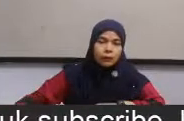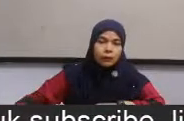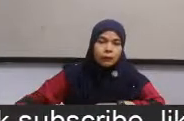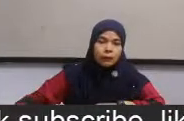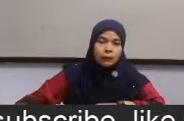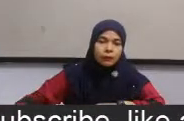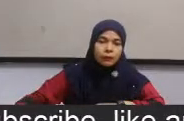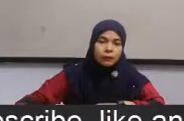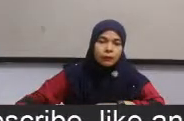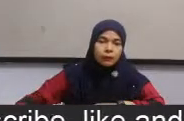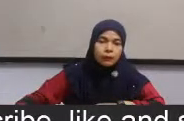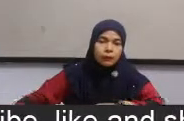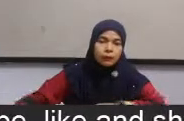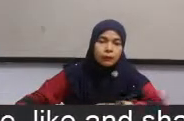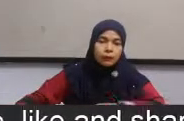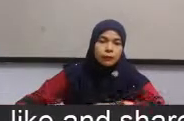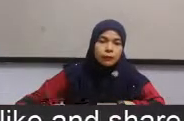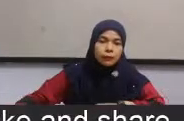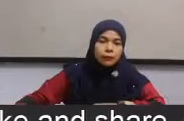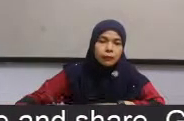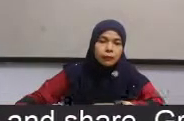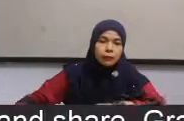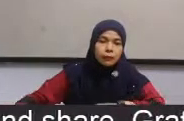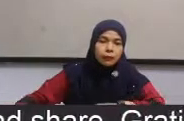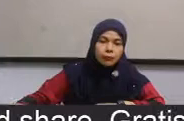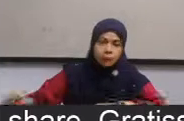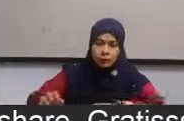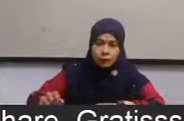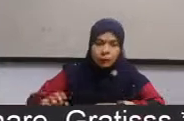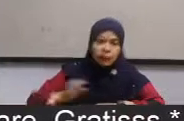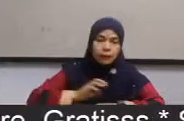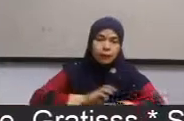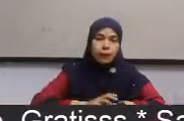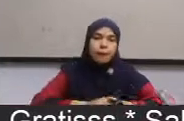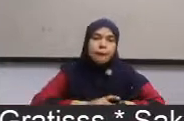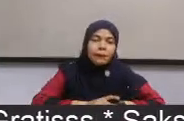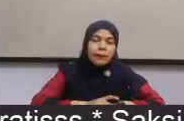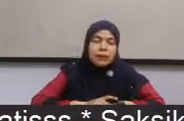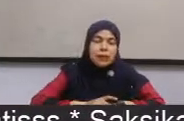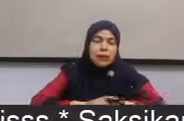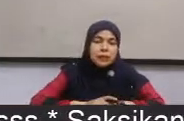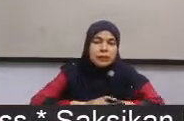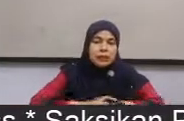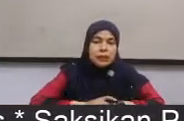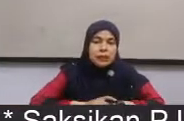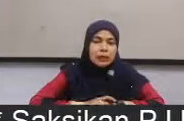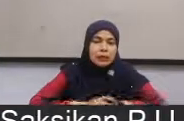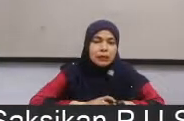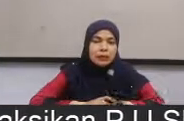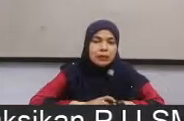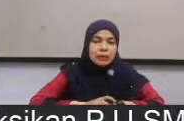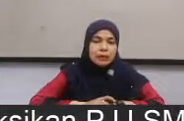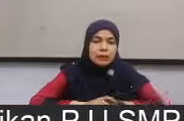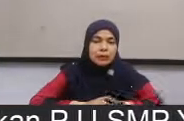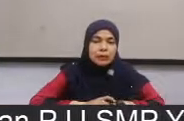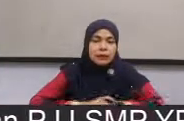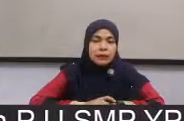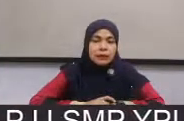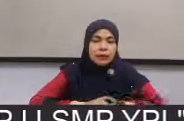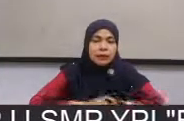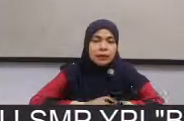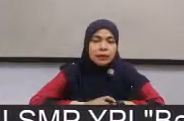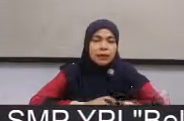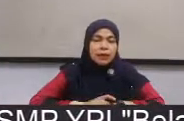hai hai hai hai Hai hehehe jadi Kalian disini